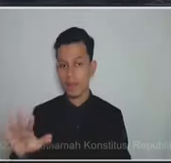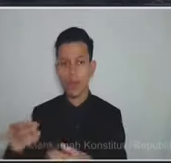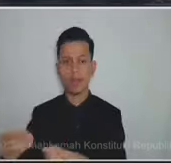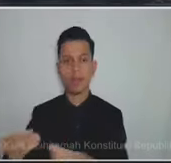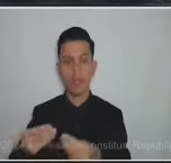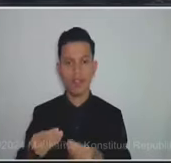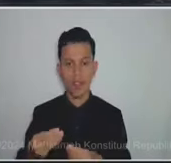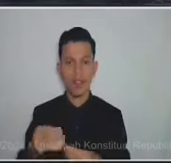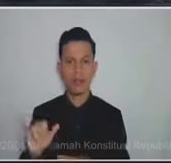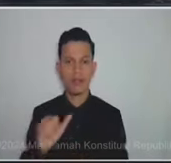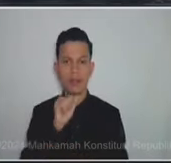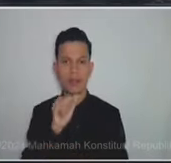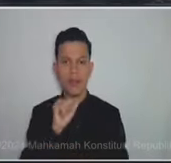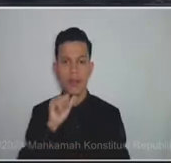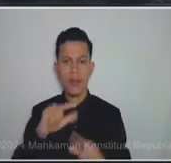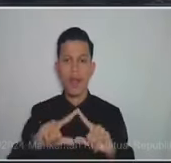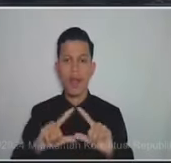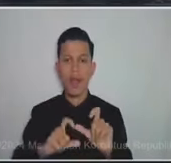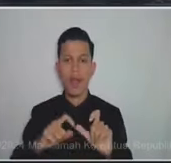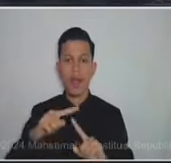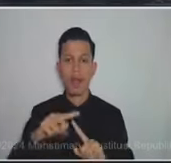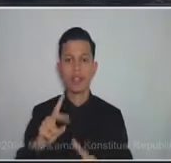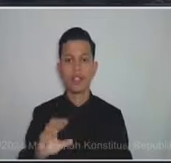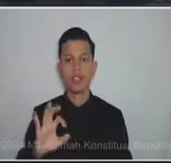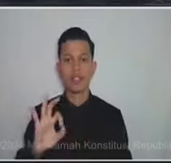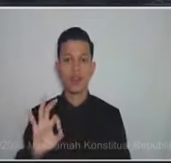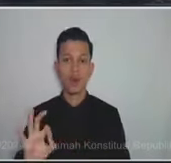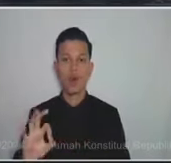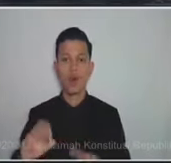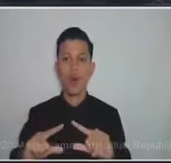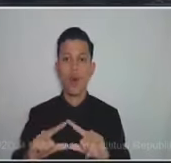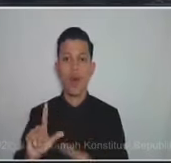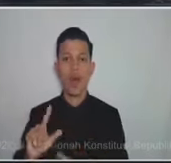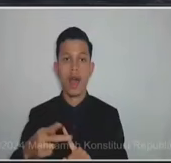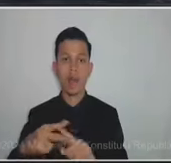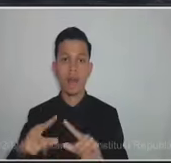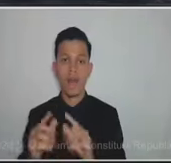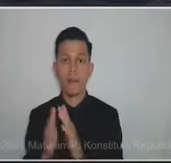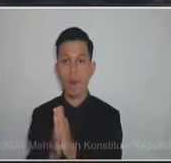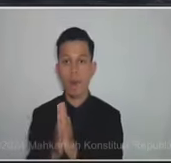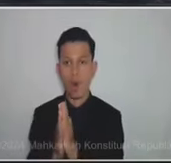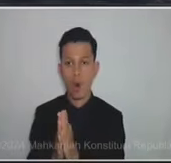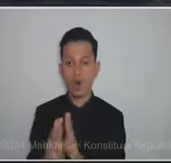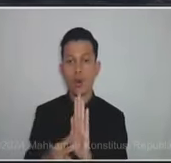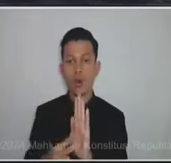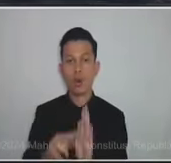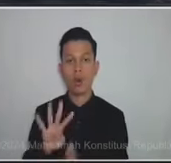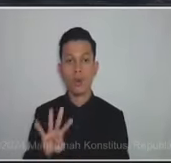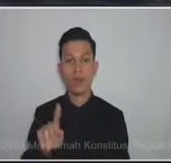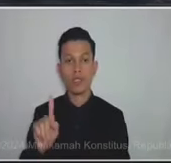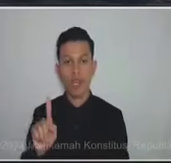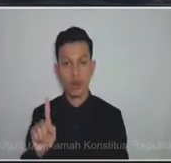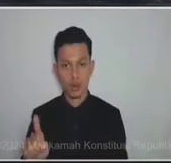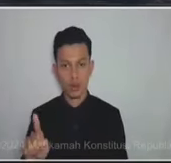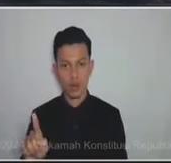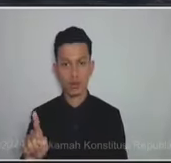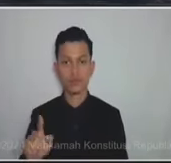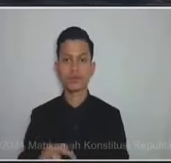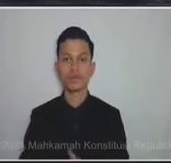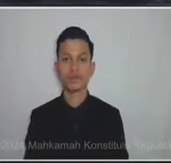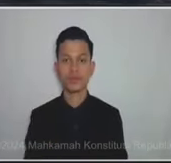oleh Astro Alfa Charli SS pemohon perkara nomor 41 G pu garar